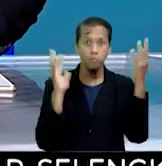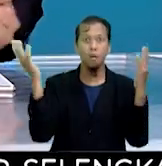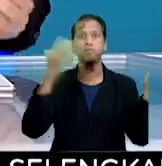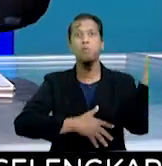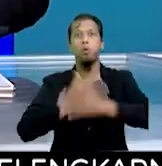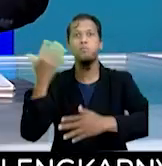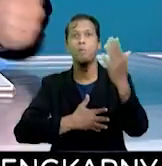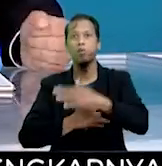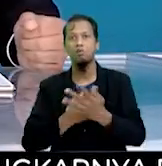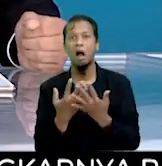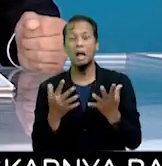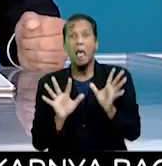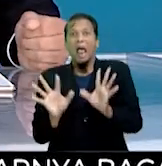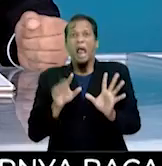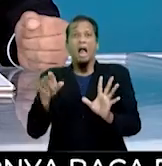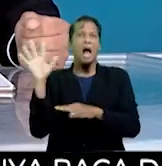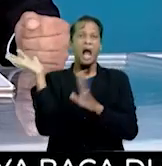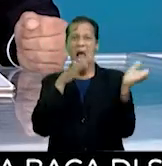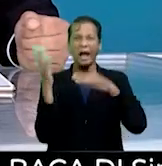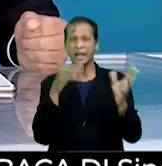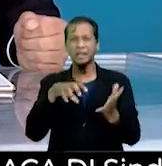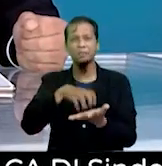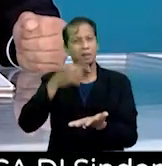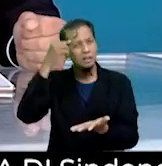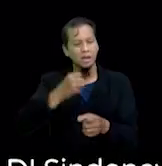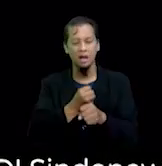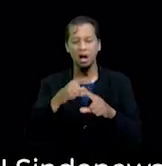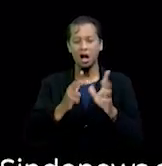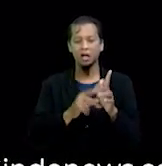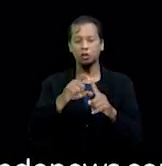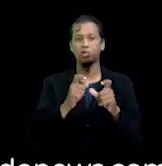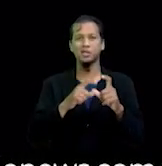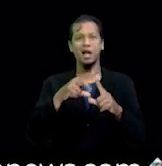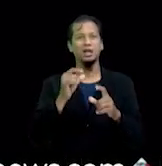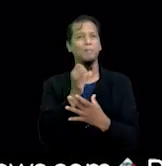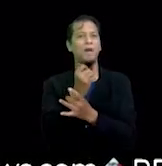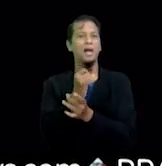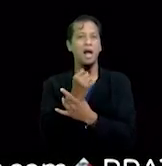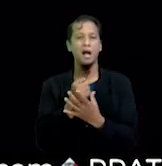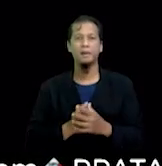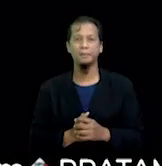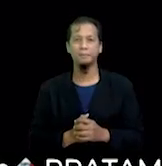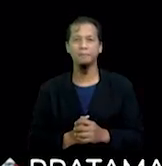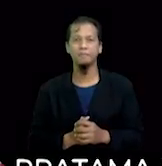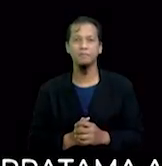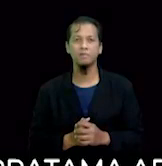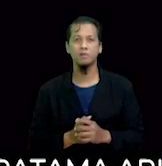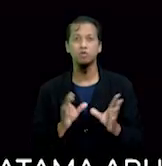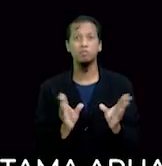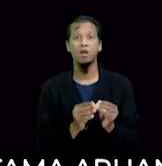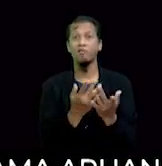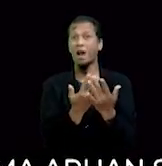panik saat angin kencang menerjang permukiman di Dusun campursari Desa Gandusari Magelang segenap warga berada didalam tenda